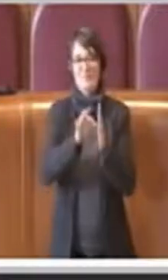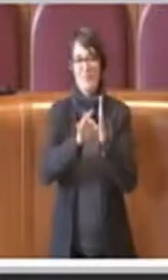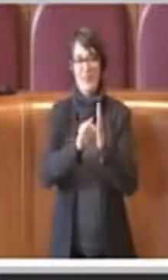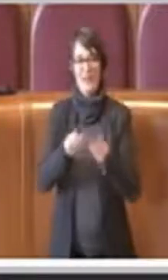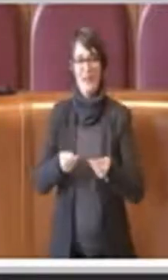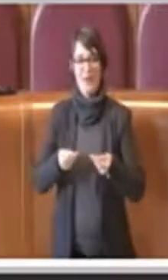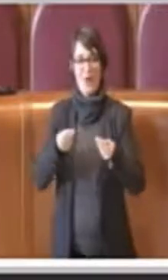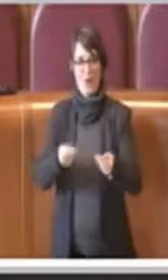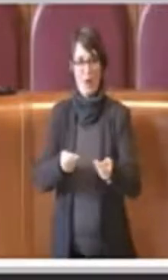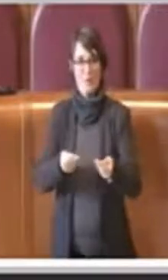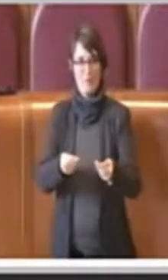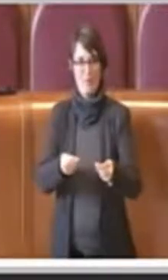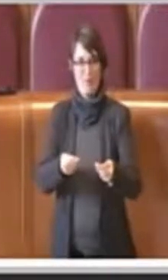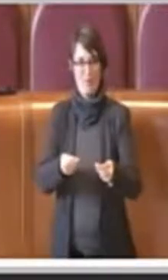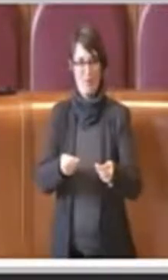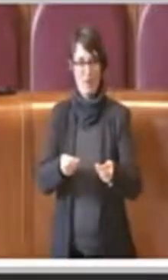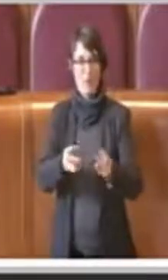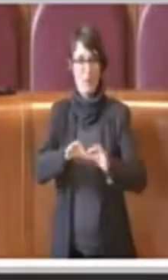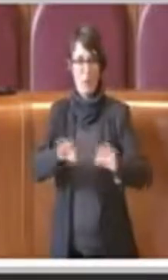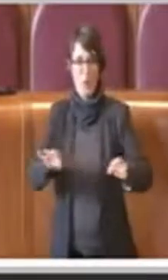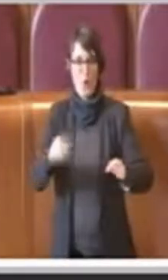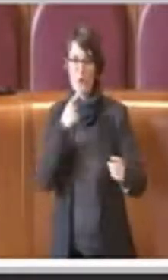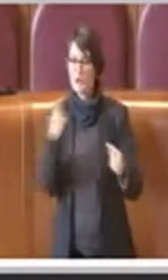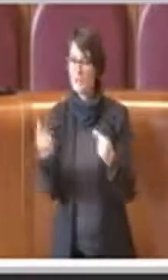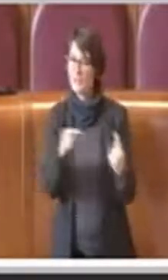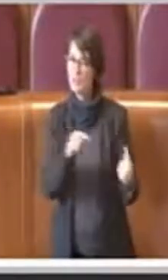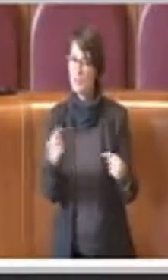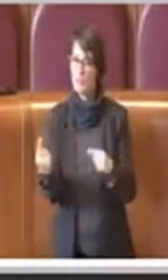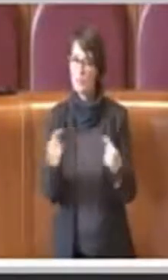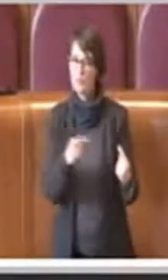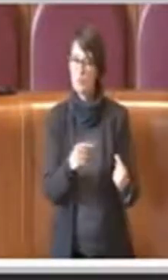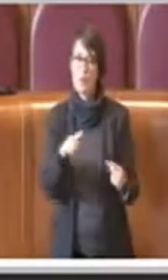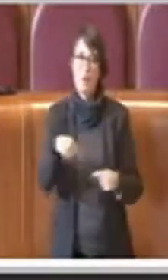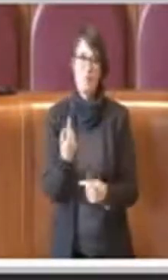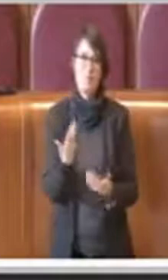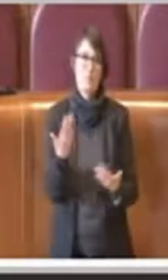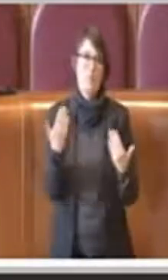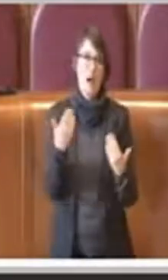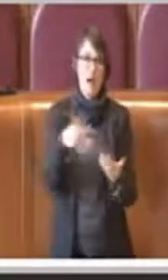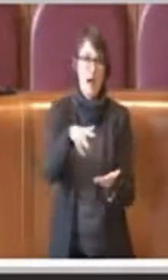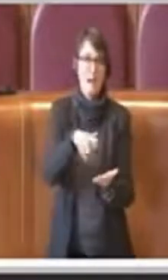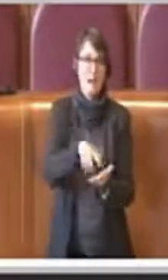regolamento alla discussione e all'approvazione dell'Assemblea Capitolina. Grazie.